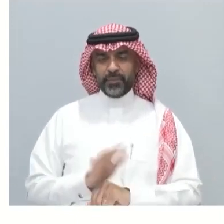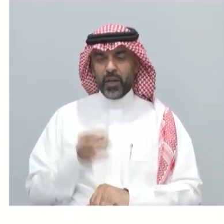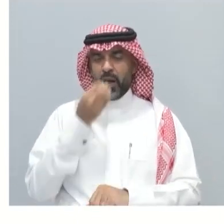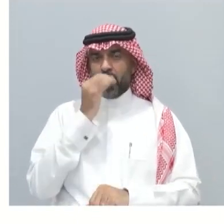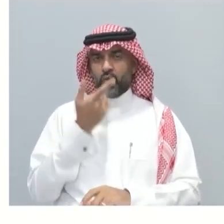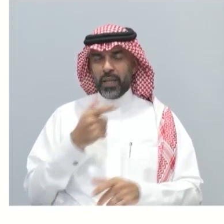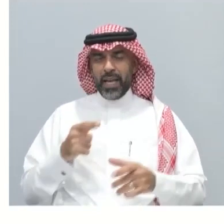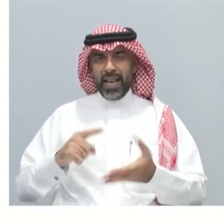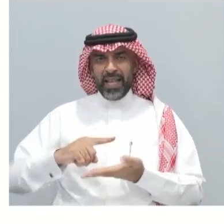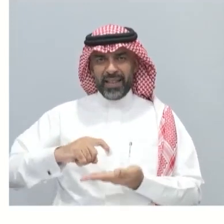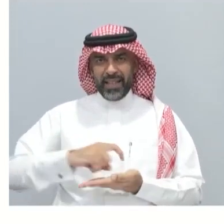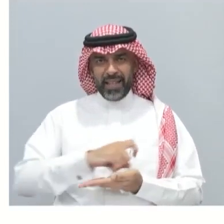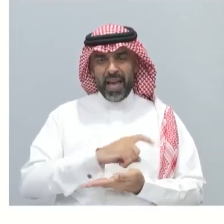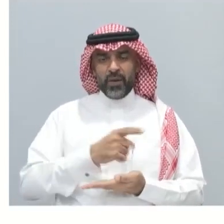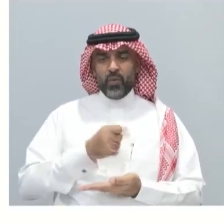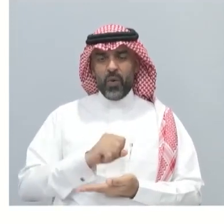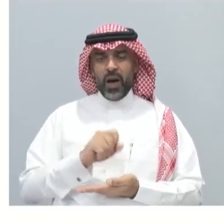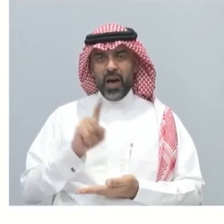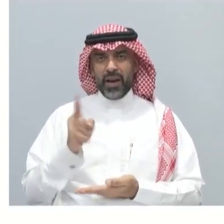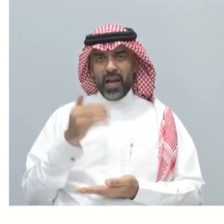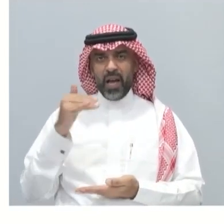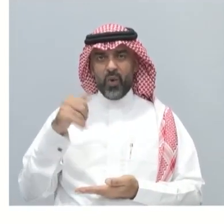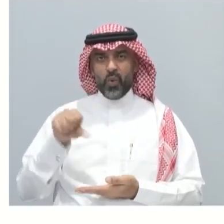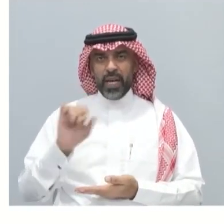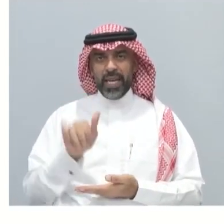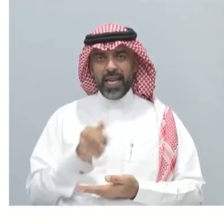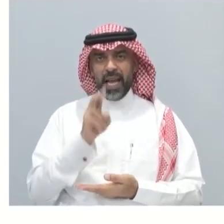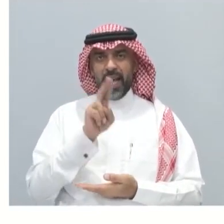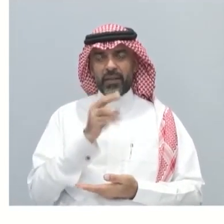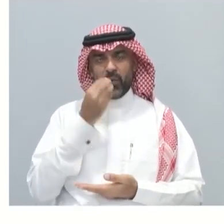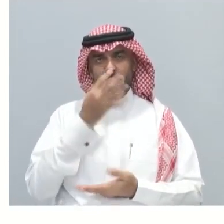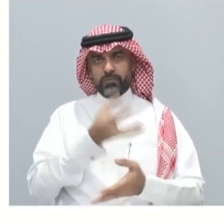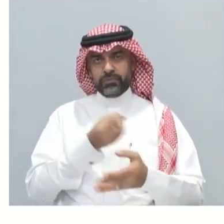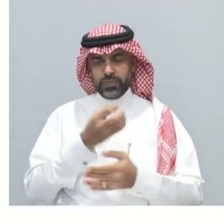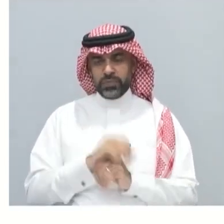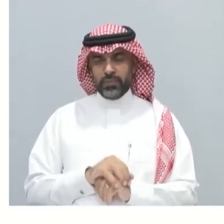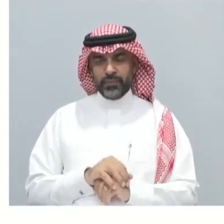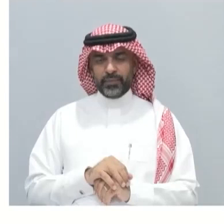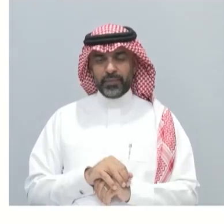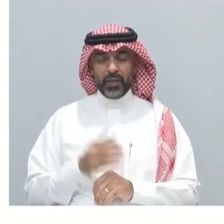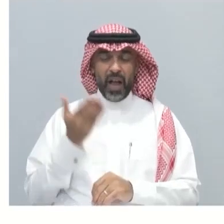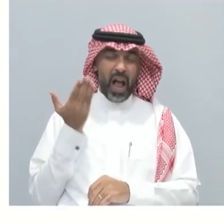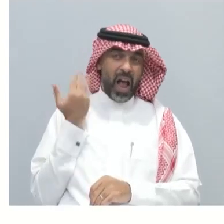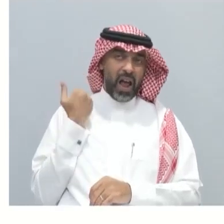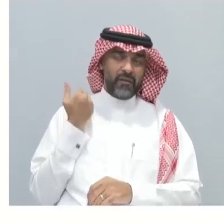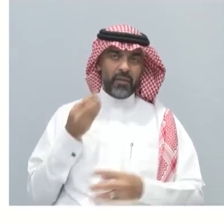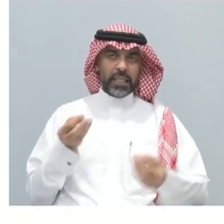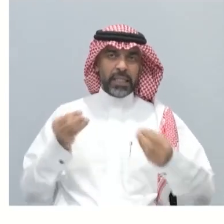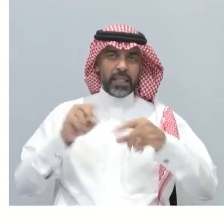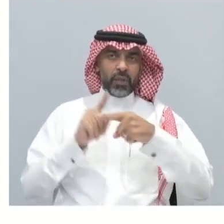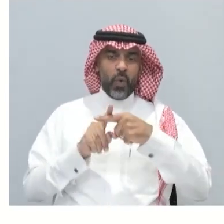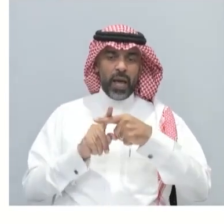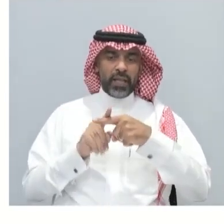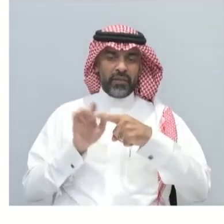الحلقيه والرخويات واللافقريات الزوائد الخلفيه في سرطان